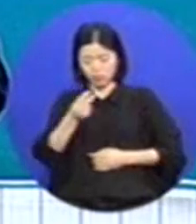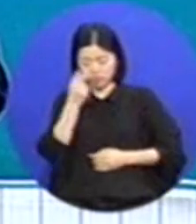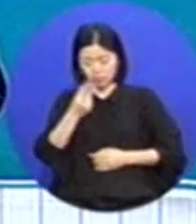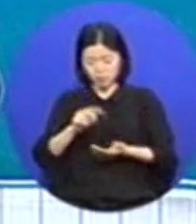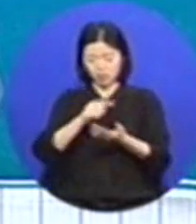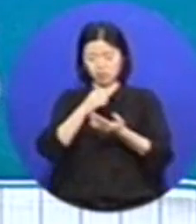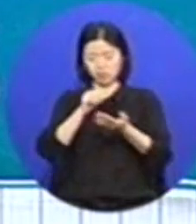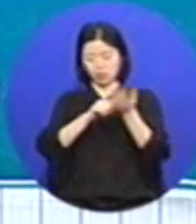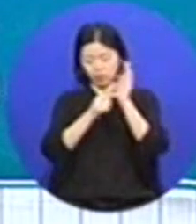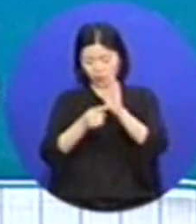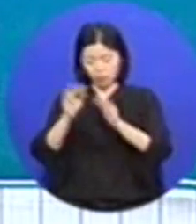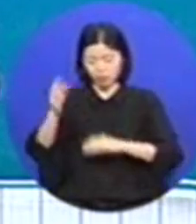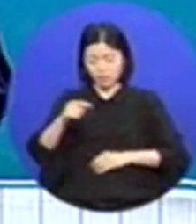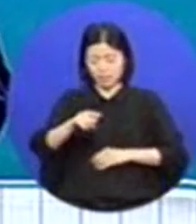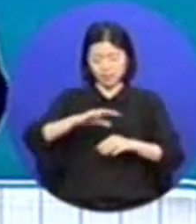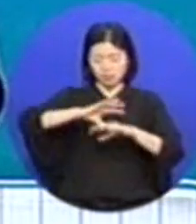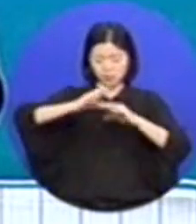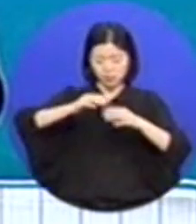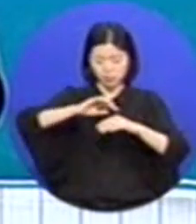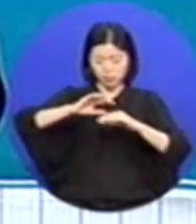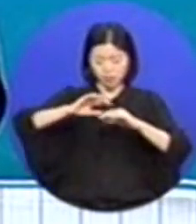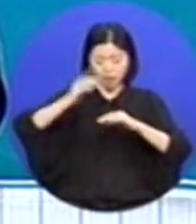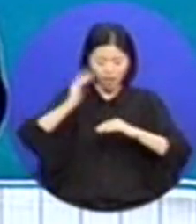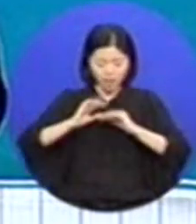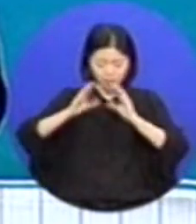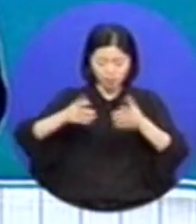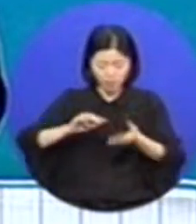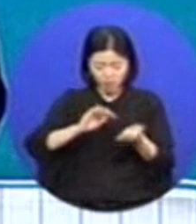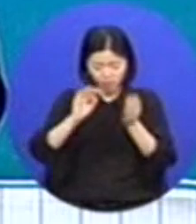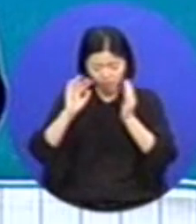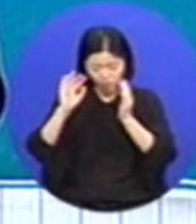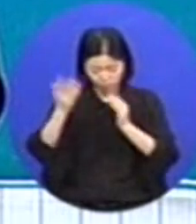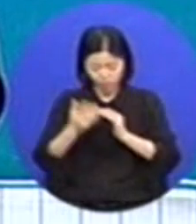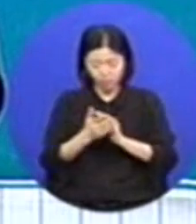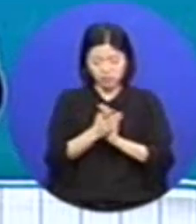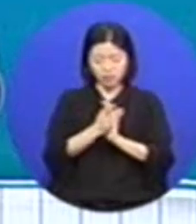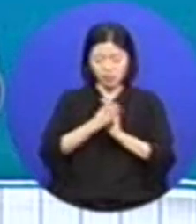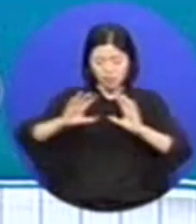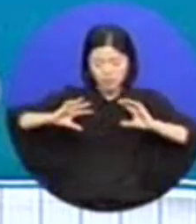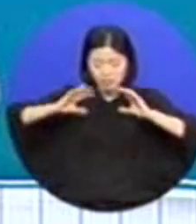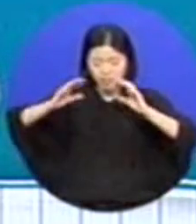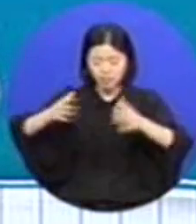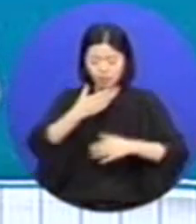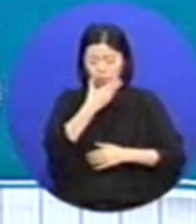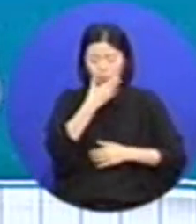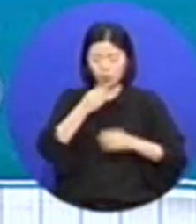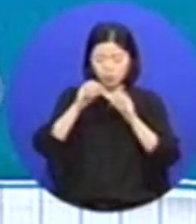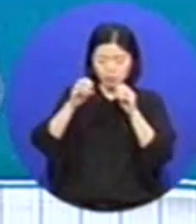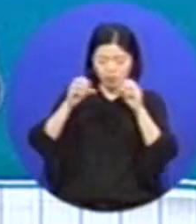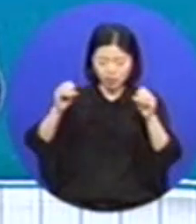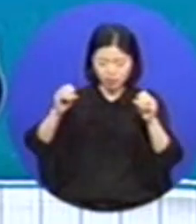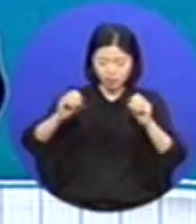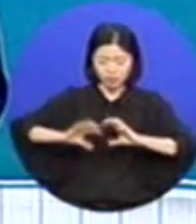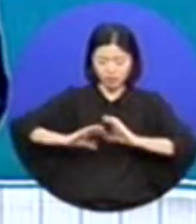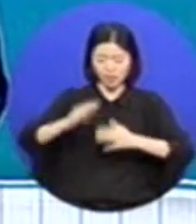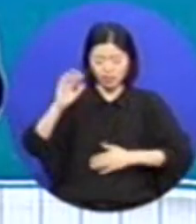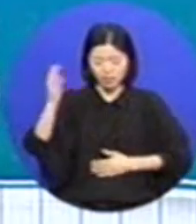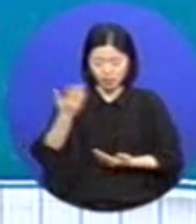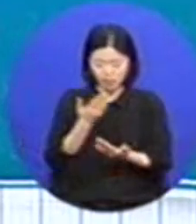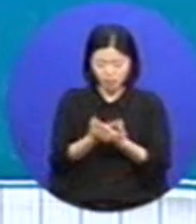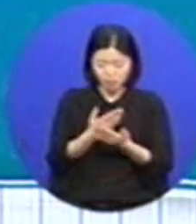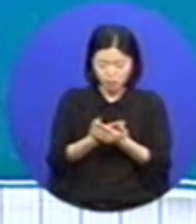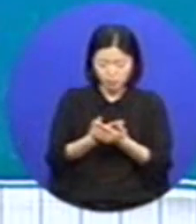민족이 평화의 나라가 되어서 세계의 주에 복음 전하는 4명 국가가 되게 하소서